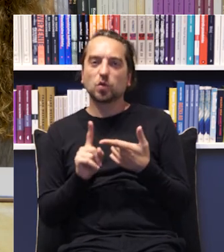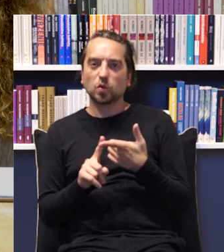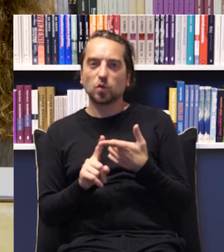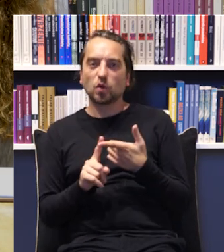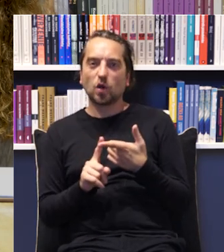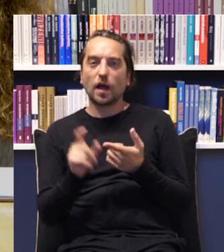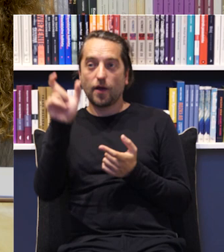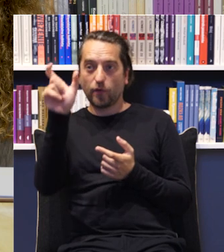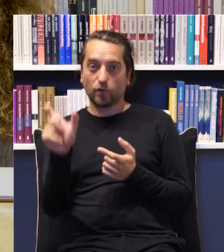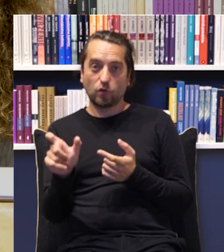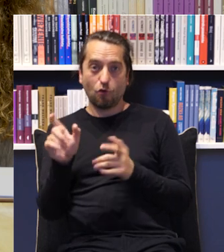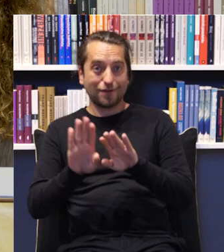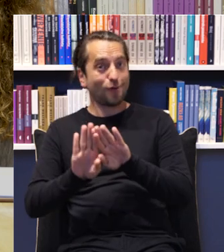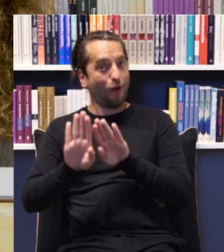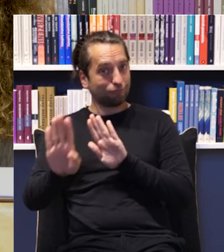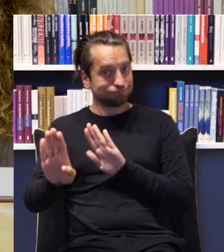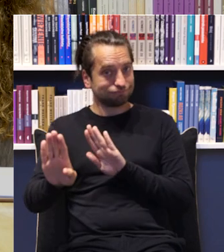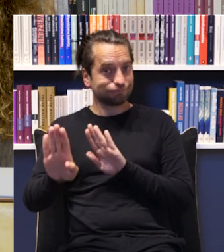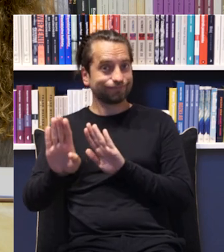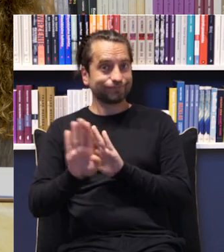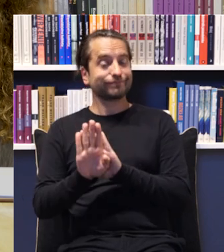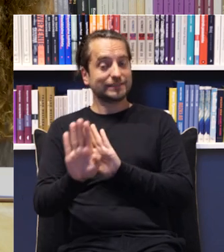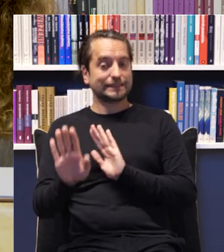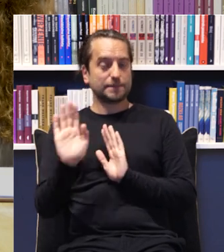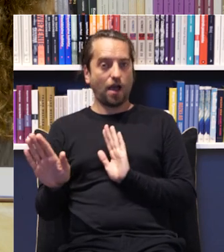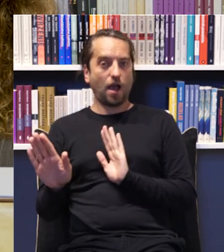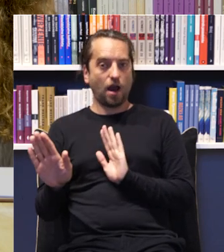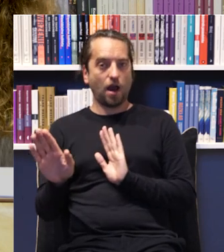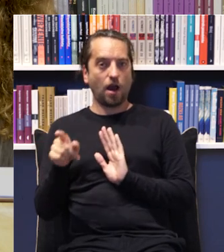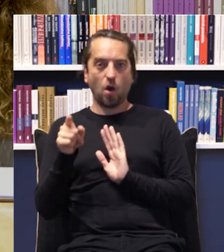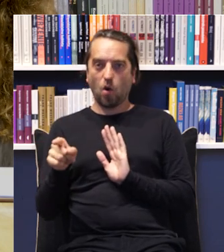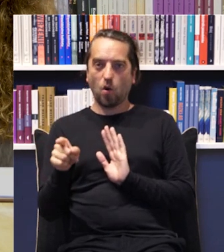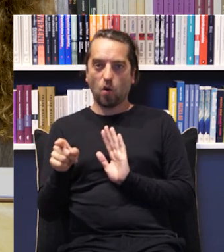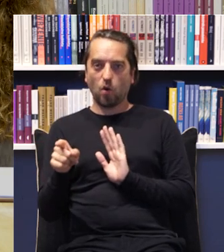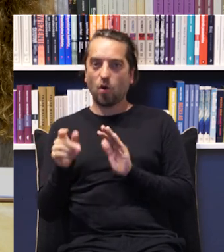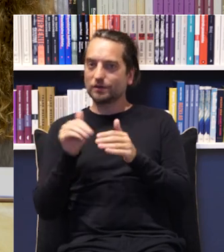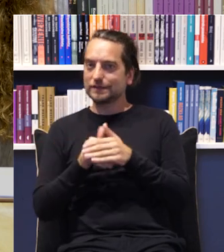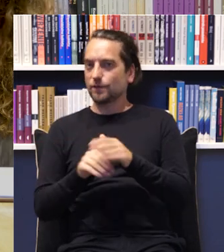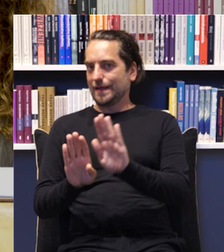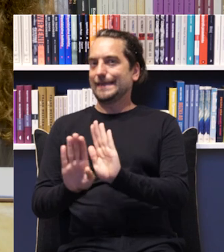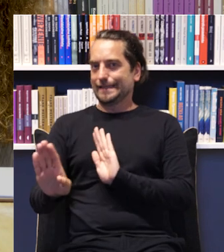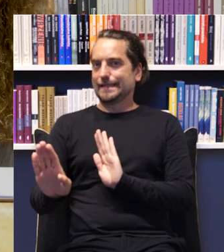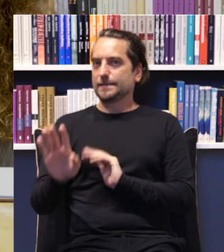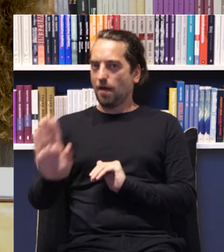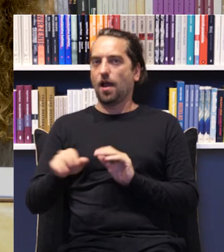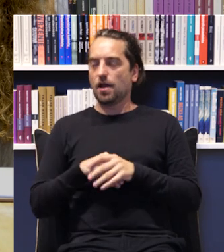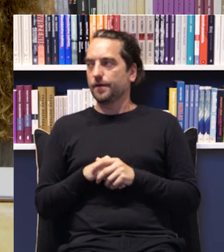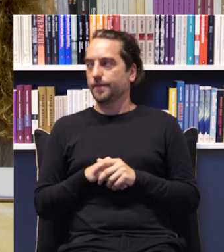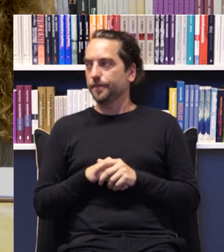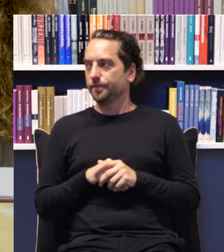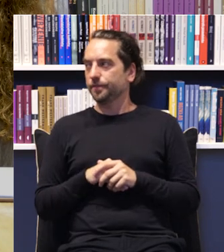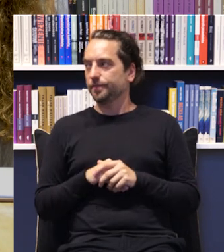tę bohaterkę, która jest oddzielona, jakoś tam zdystansowana. Więc no ona zachowuje ten dystans, no nie?